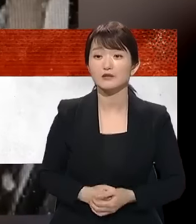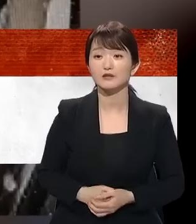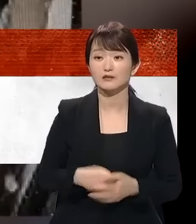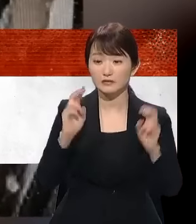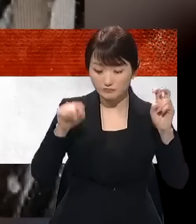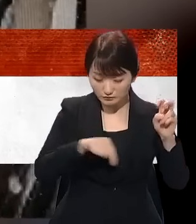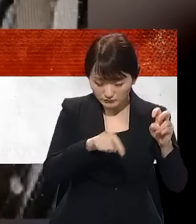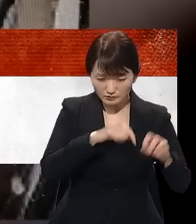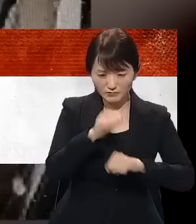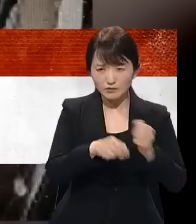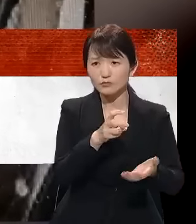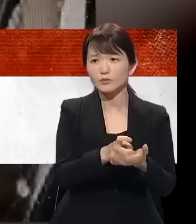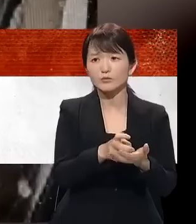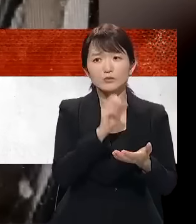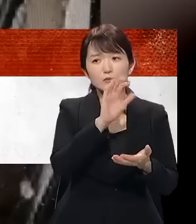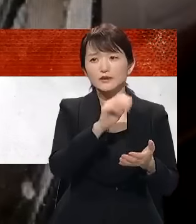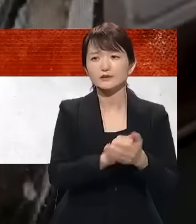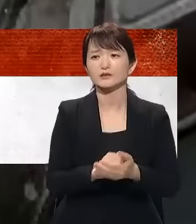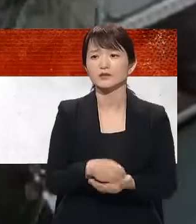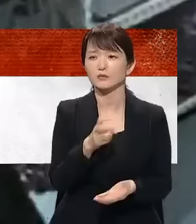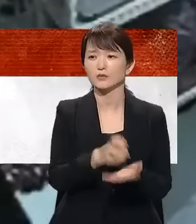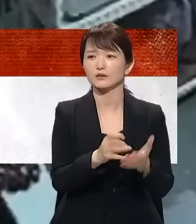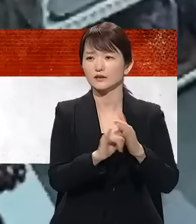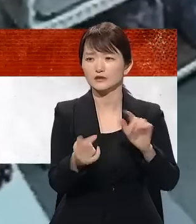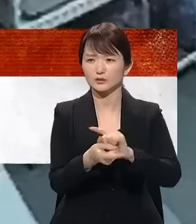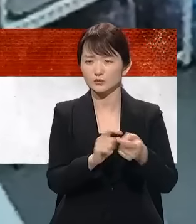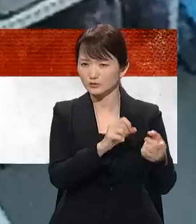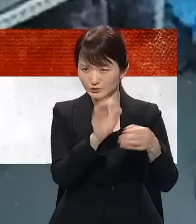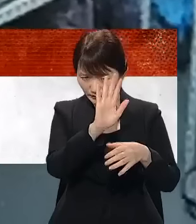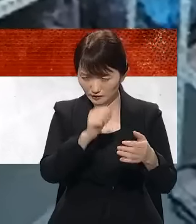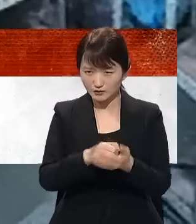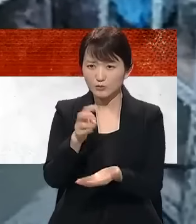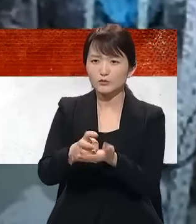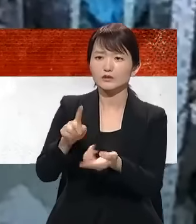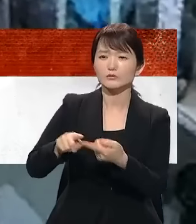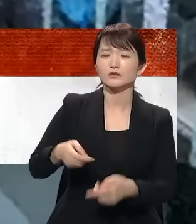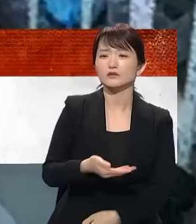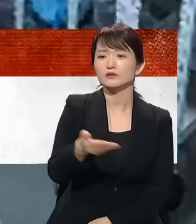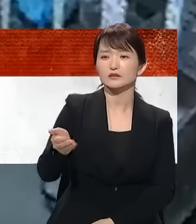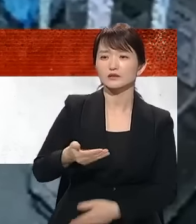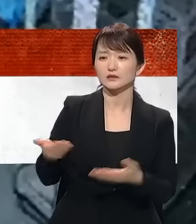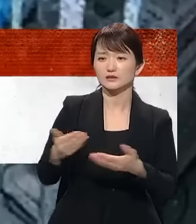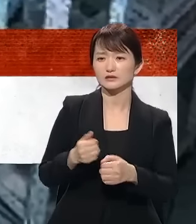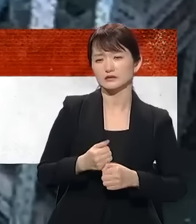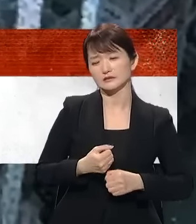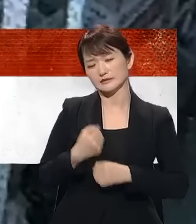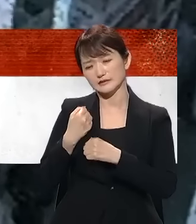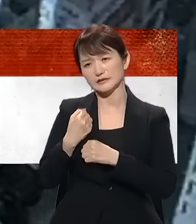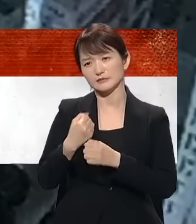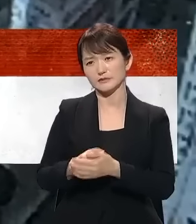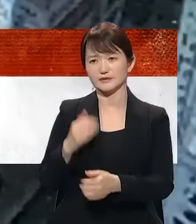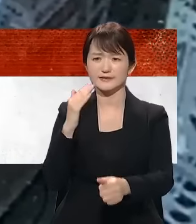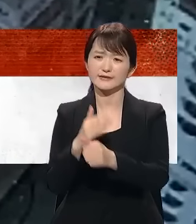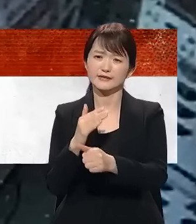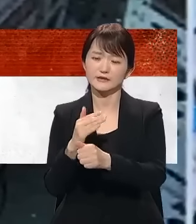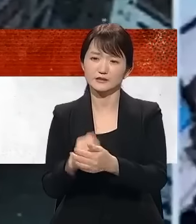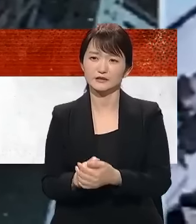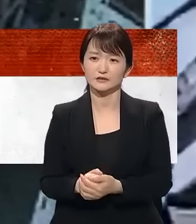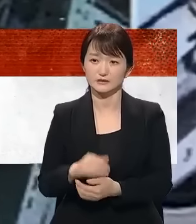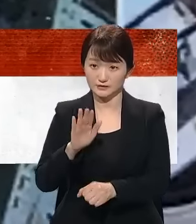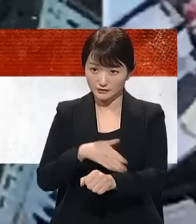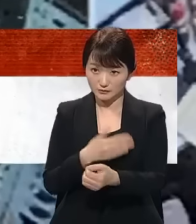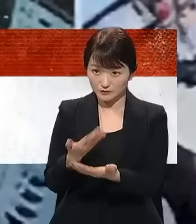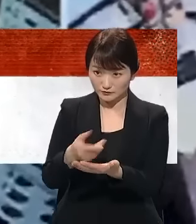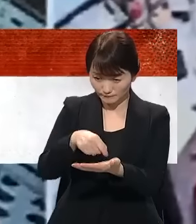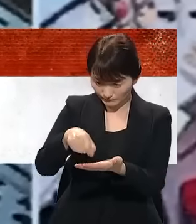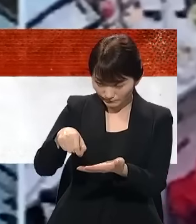법은 가족끼리도 얘기 안 하는 거야. 법대로라면 너네 근무 태만으로 다 잘랐어. 심한서 쓰게 하고 이러면 되지. 뭐하러